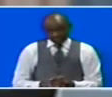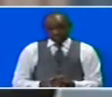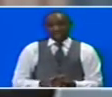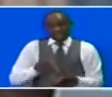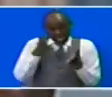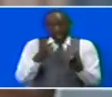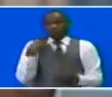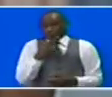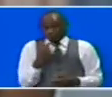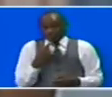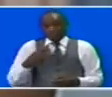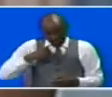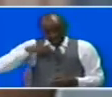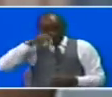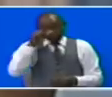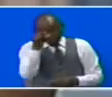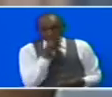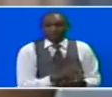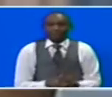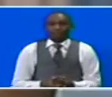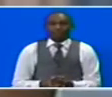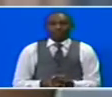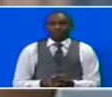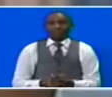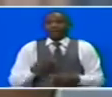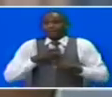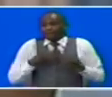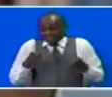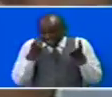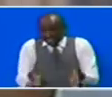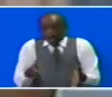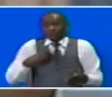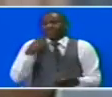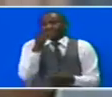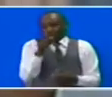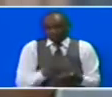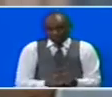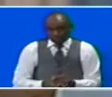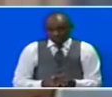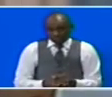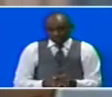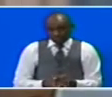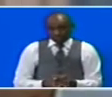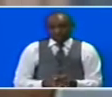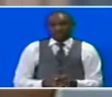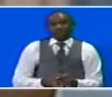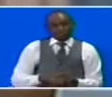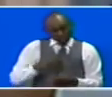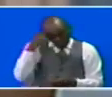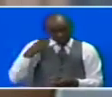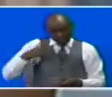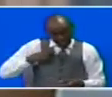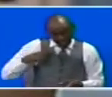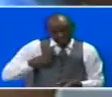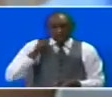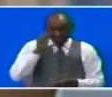Aliyepo sasa nilimpigia kura. Lakini hivi sasa nawaambia, kwa vile Mwakwere hakosi kwa